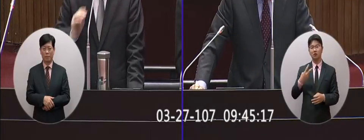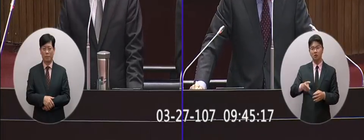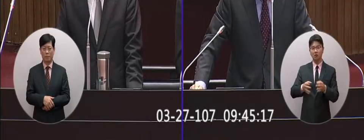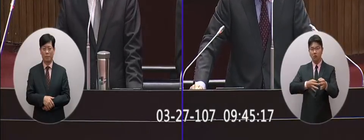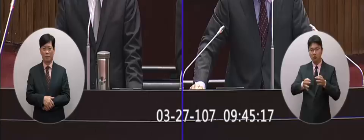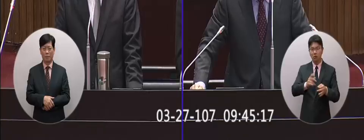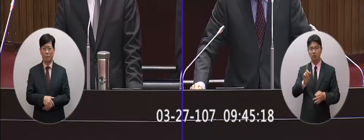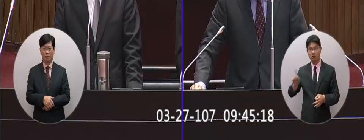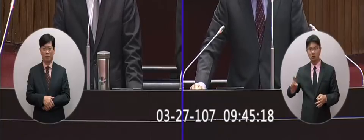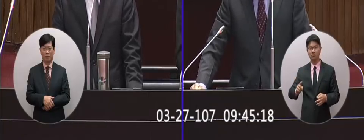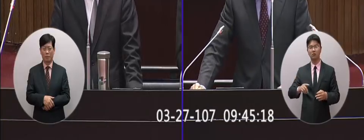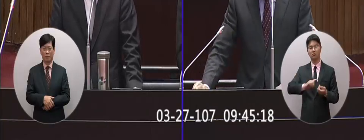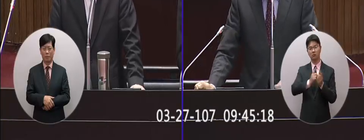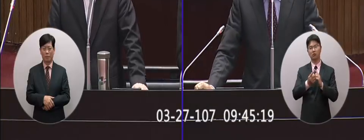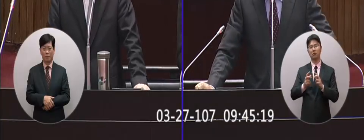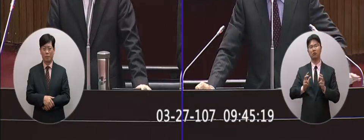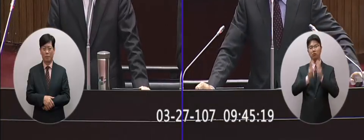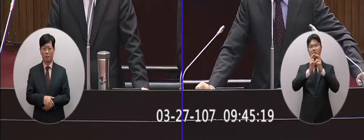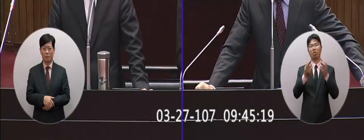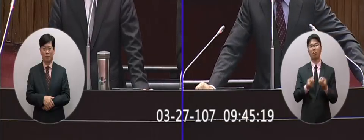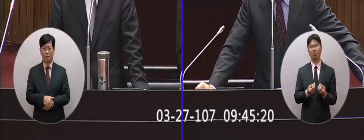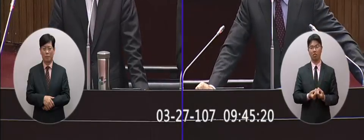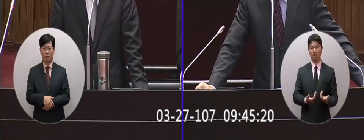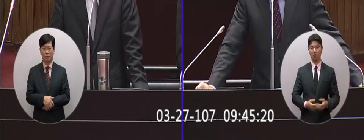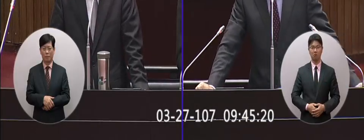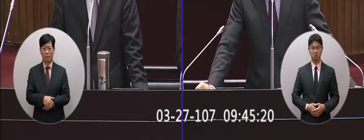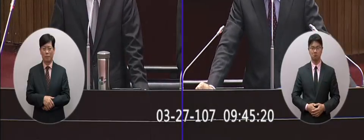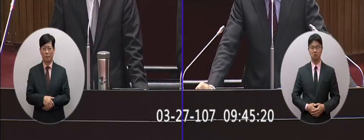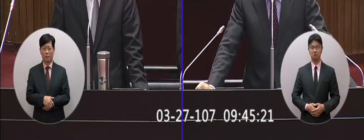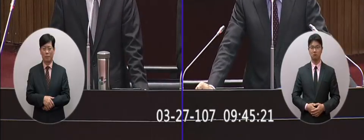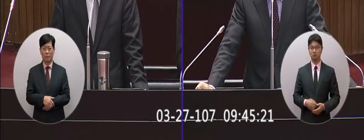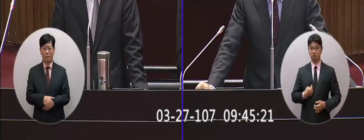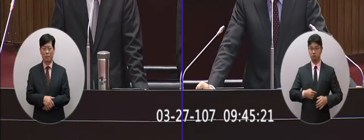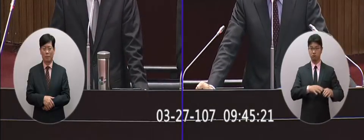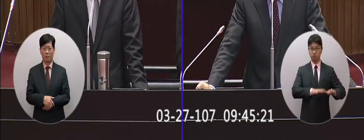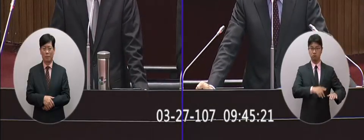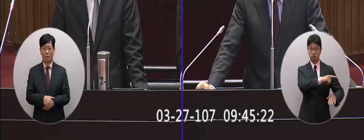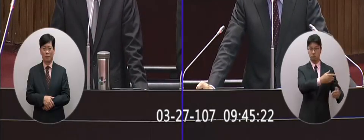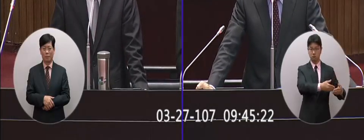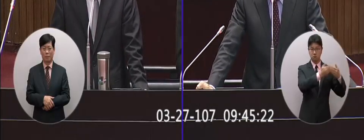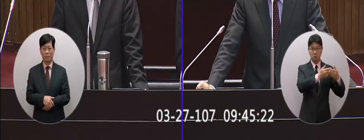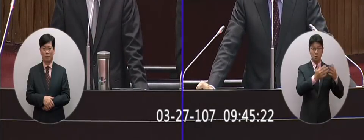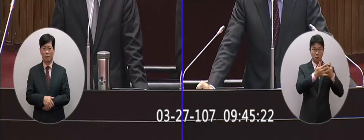赶出去会的啊。我跟你讲，大陆网络怎么写，我